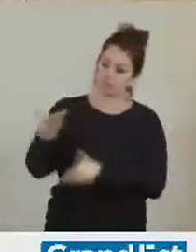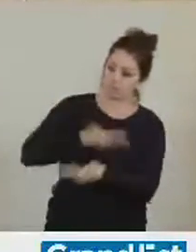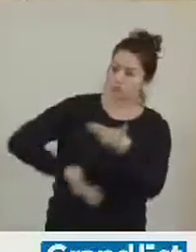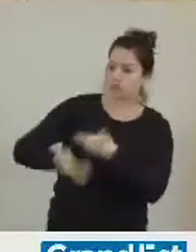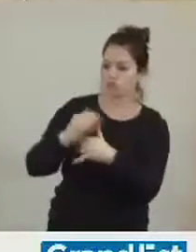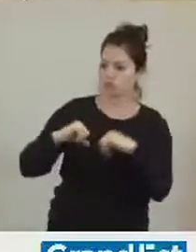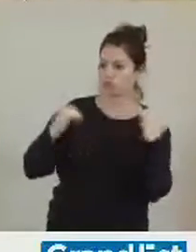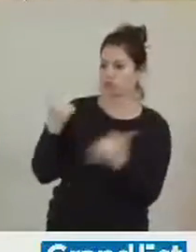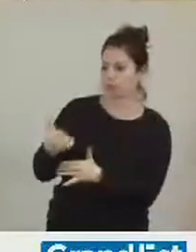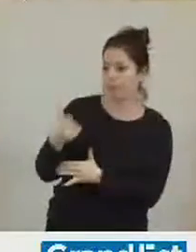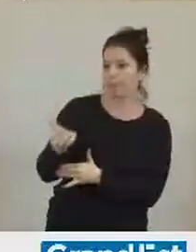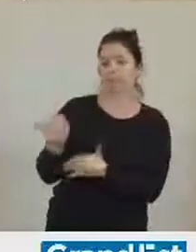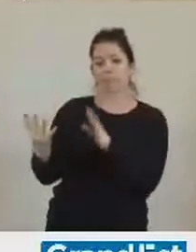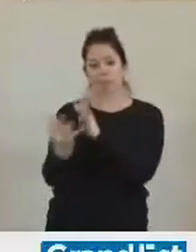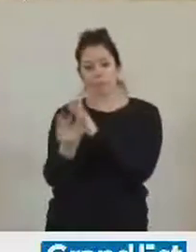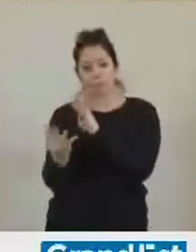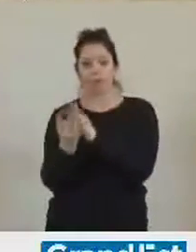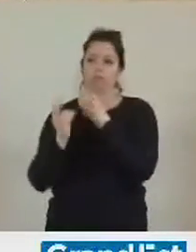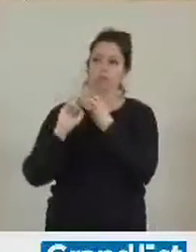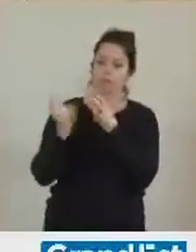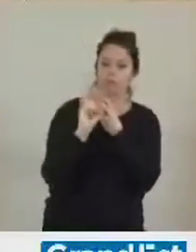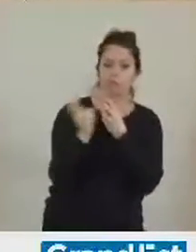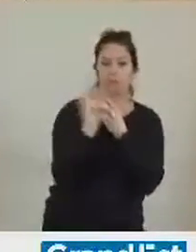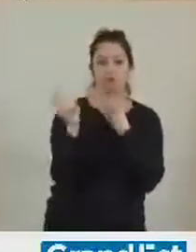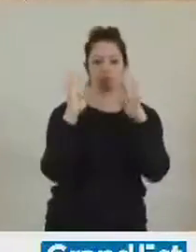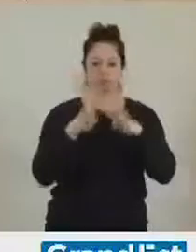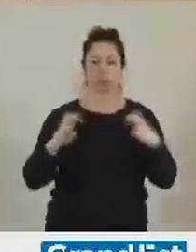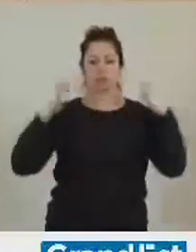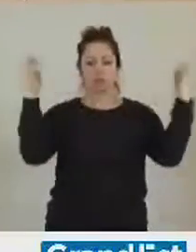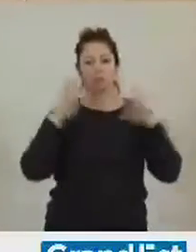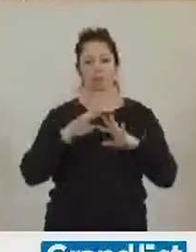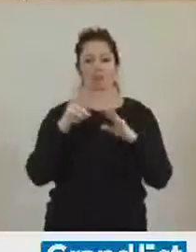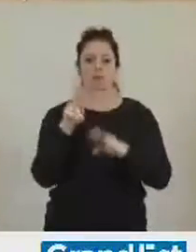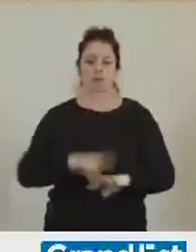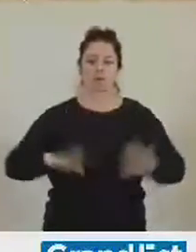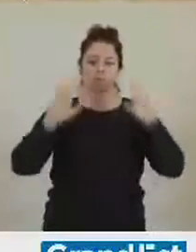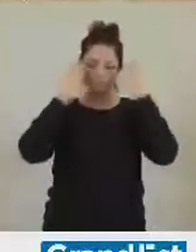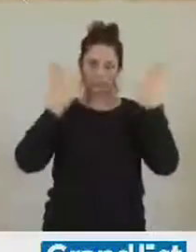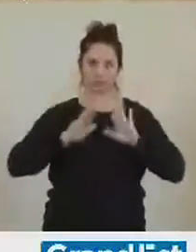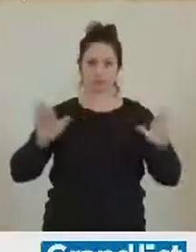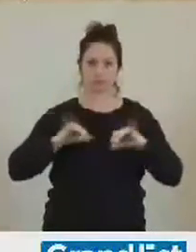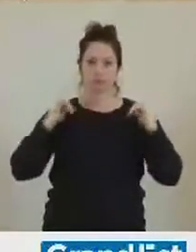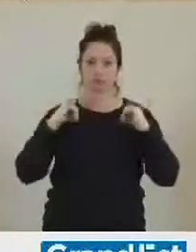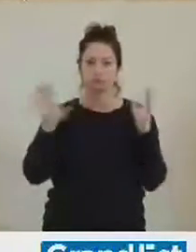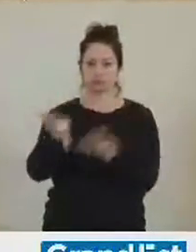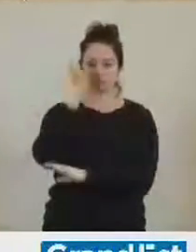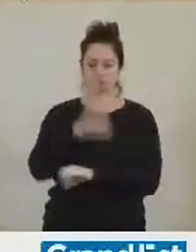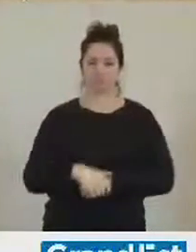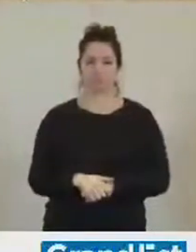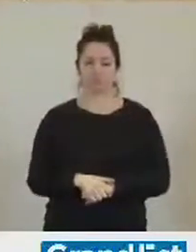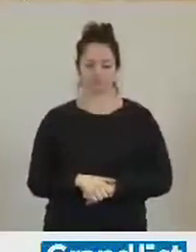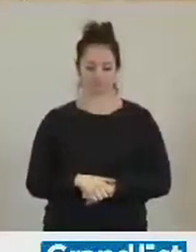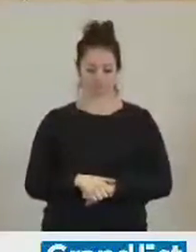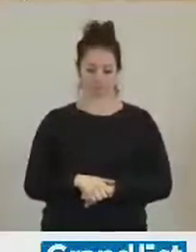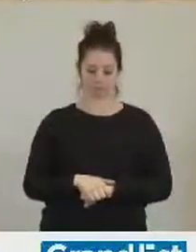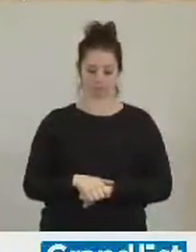de rencontres et de déplacements, et également avec les élus du Parlement alsacien des jeunes. Alors cette stratégie, mes chers collègues, elle